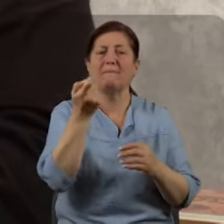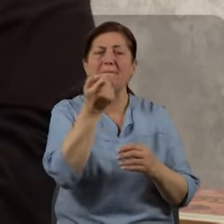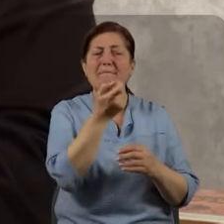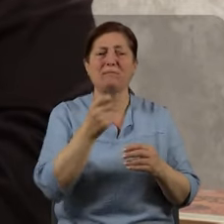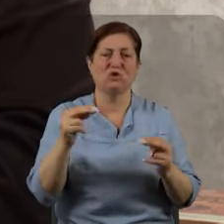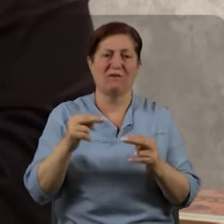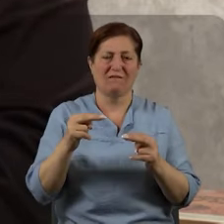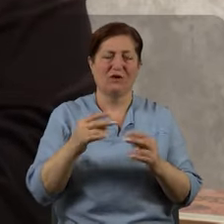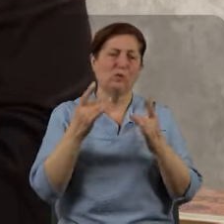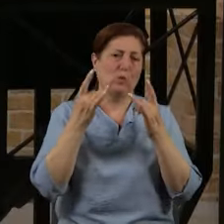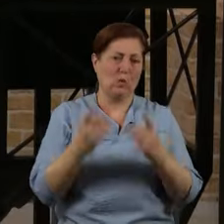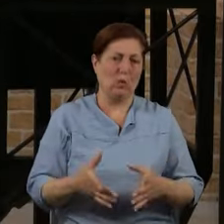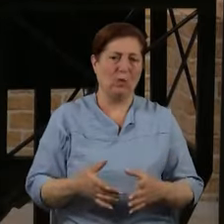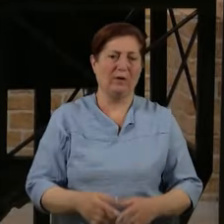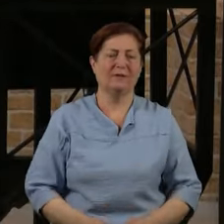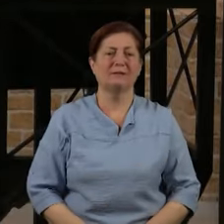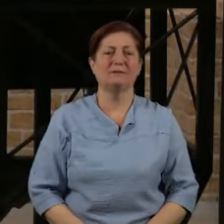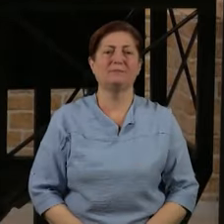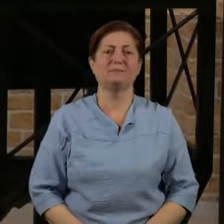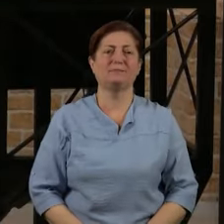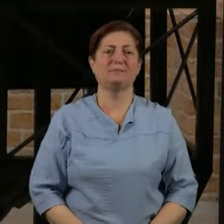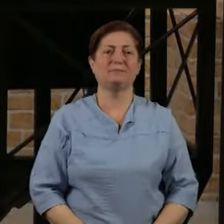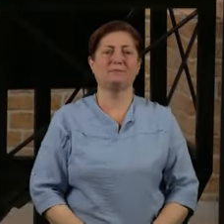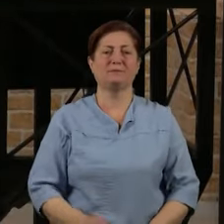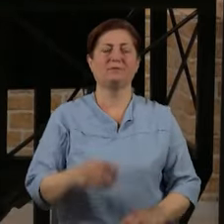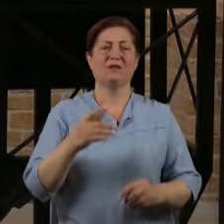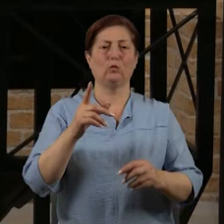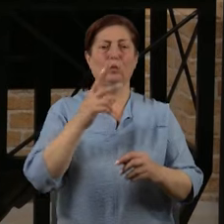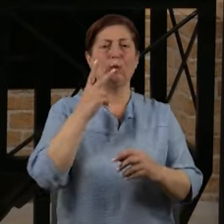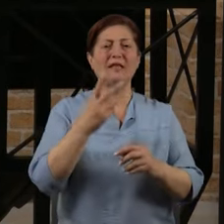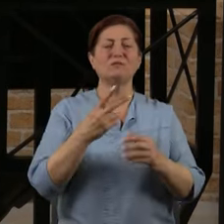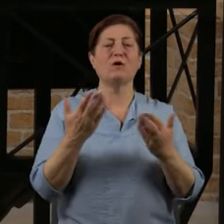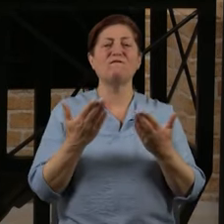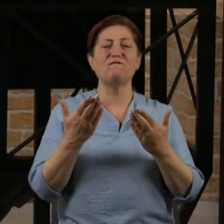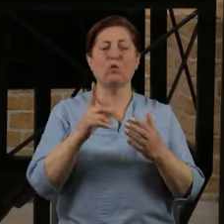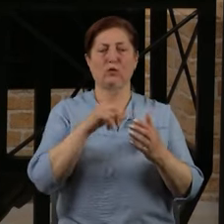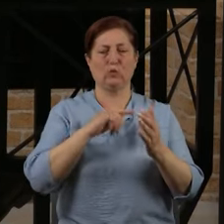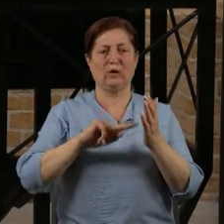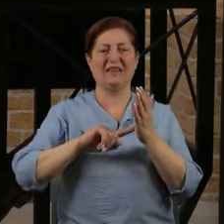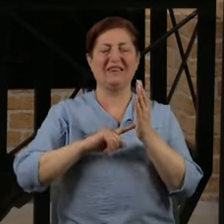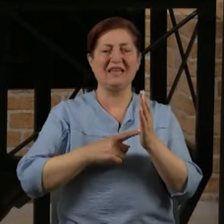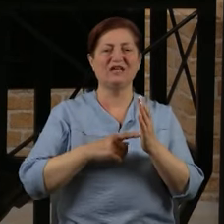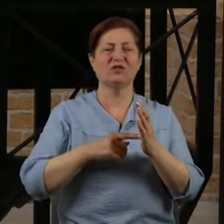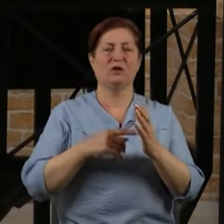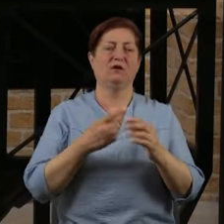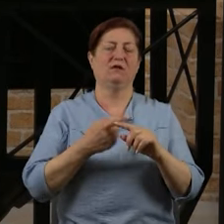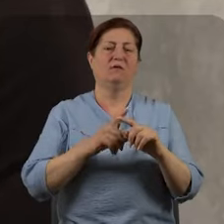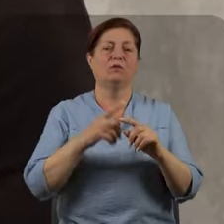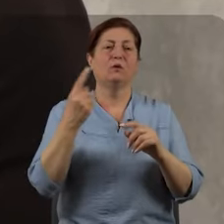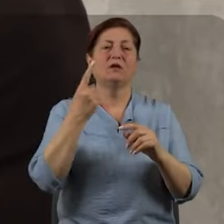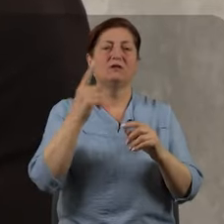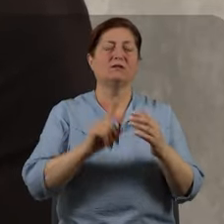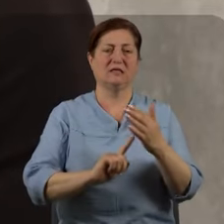են ուղղակի, դեպի դուշերում են որոնք դանել, թե որքանով այս քո խոն նշածի պես մեր դարաշրջմի պոեզիայում